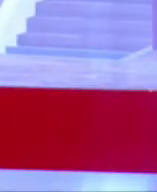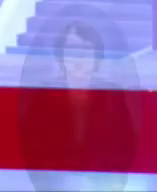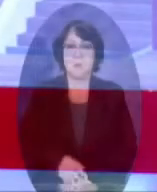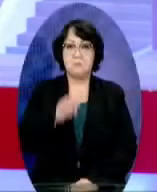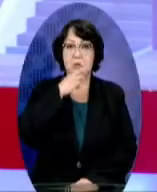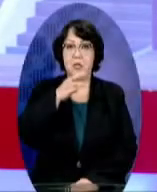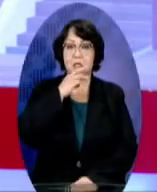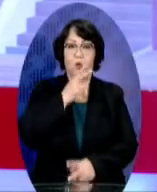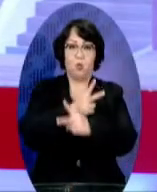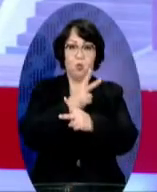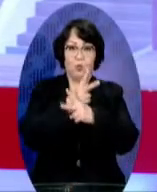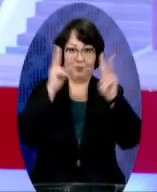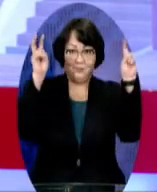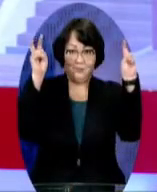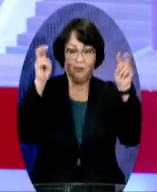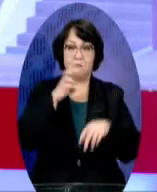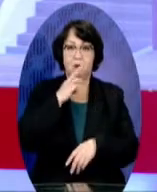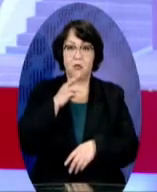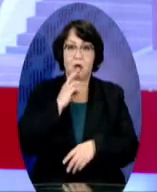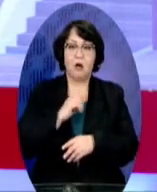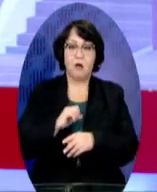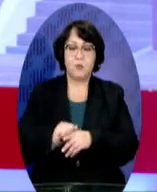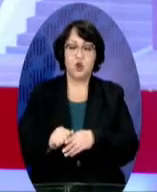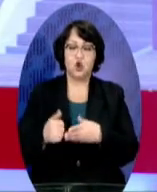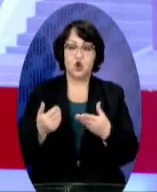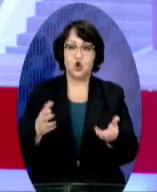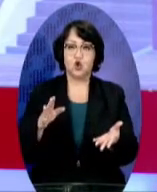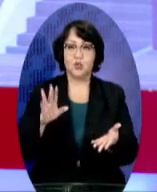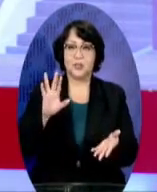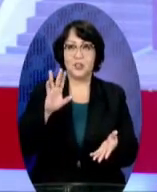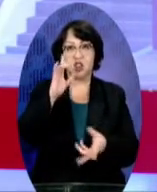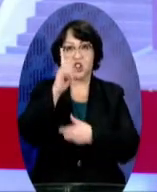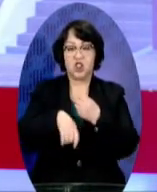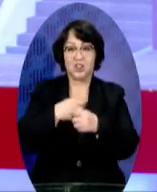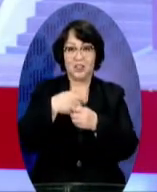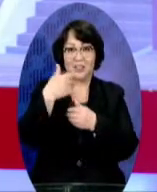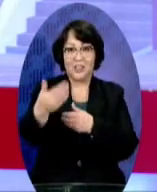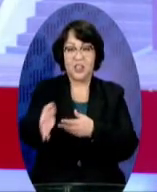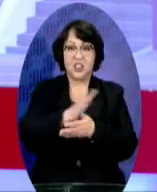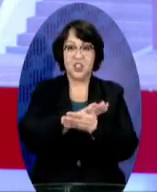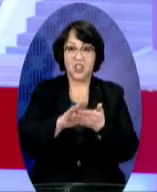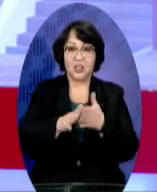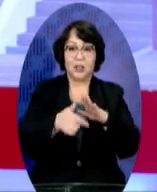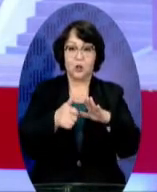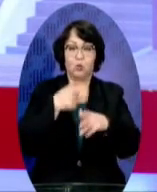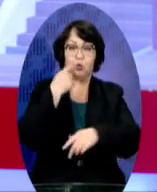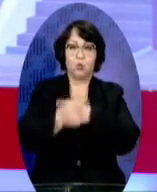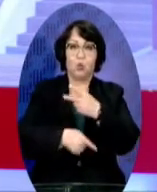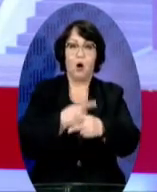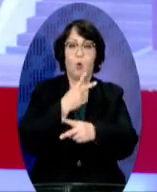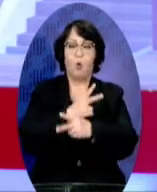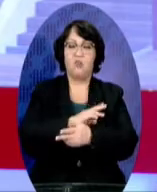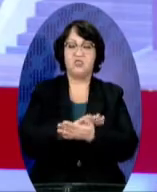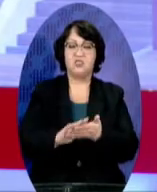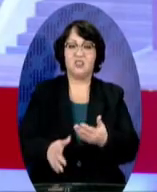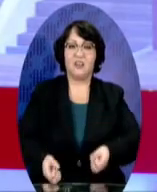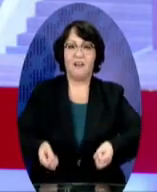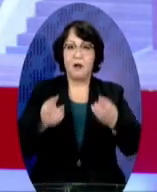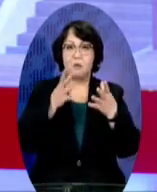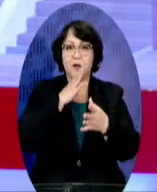Цагийн үр дүүлбэр хууль эрх зүйн булангаар хөргөлжлөн хүрч байна. Хэрэгжлээс шинчилэн найруулсан татварын тухай багц хууль хэрэгжиж эхлэн дээрх хуульд орсон өөрчлөлт онцлог